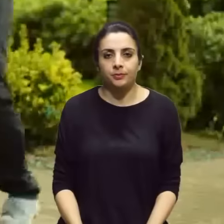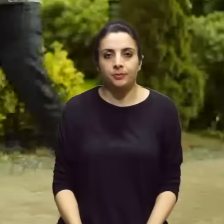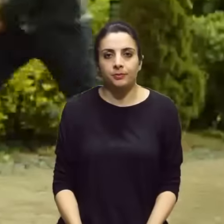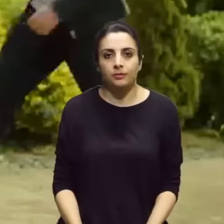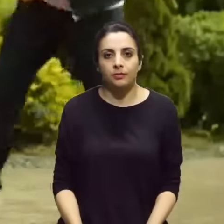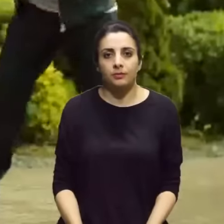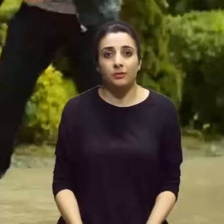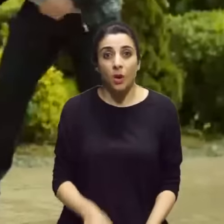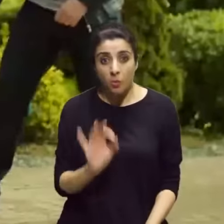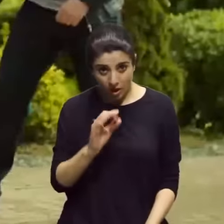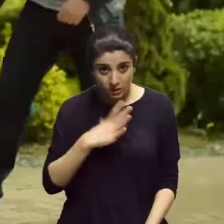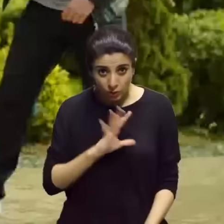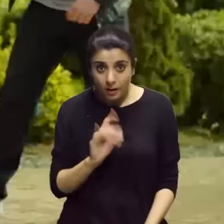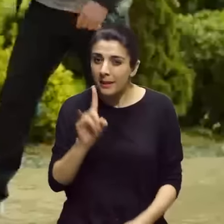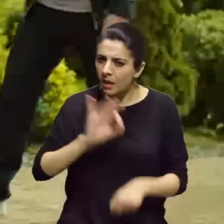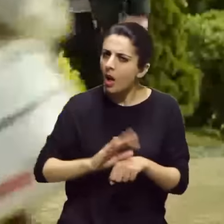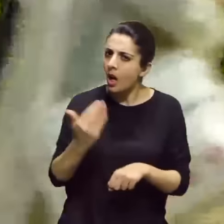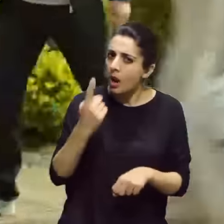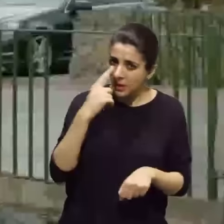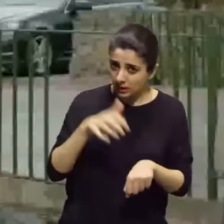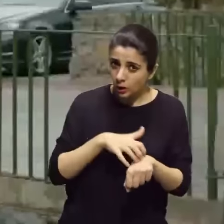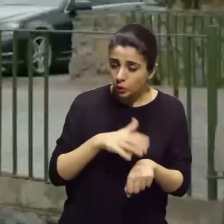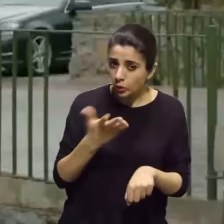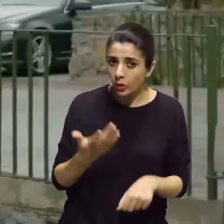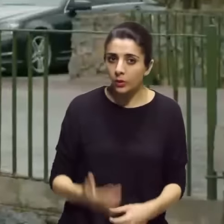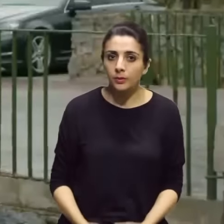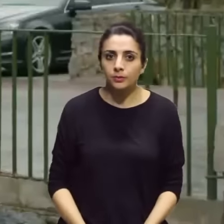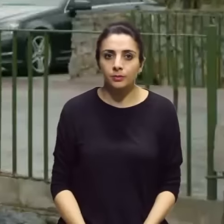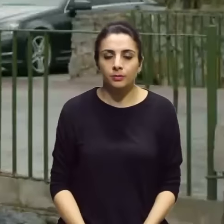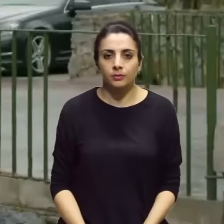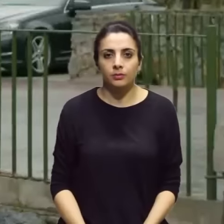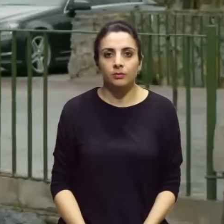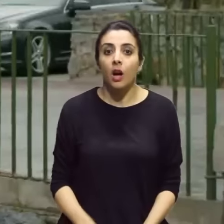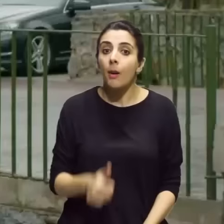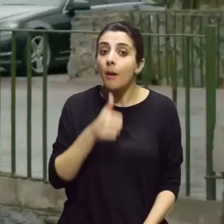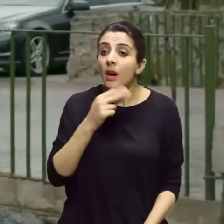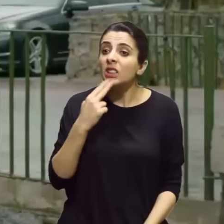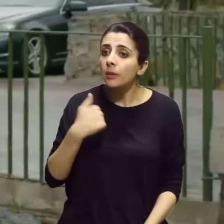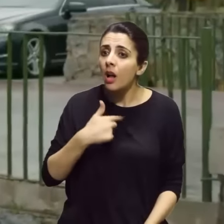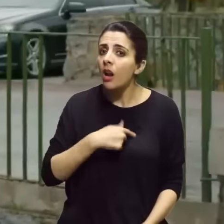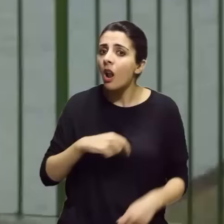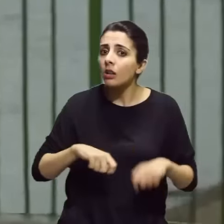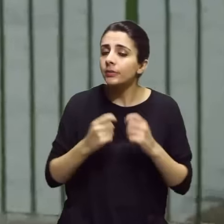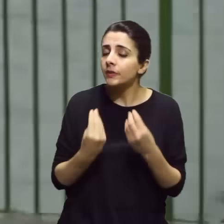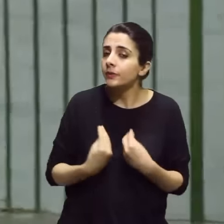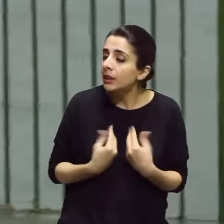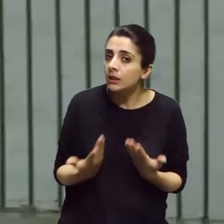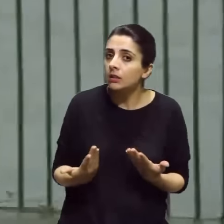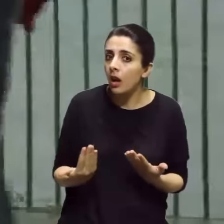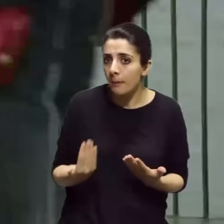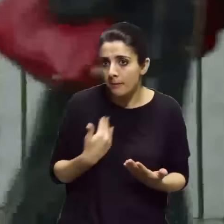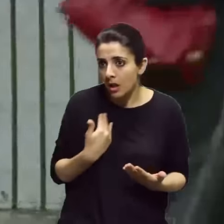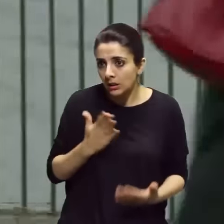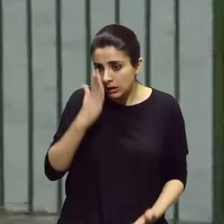omzuna vurdu. Aa, lan bu mu? Bu muydu? Bir dakika sen gel gel kaşınıyorsun. Sinan telefonda. Baba o kız benim gururumla oynadı. Benim